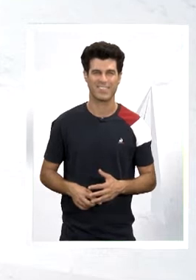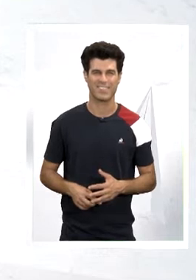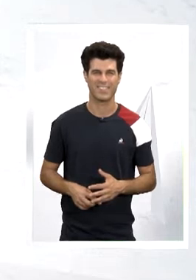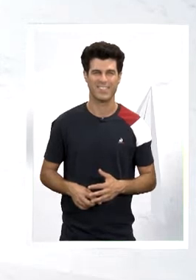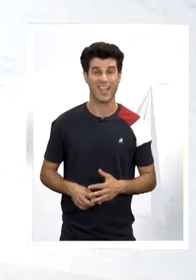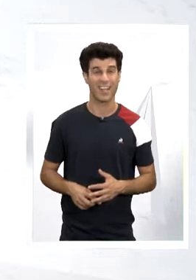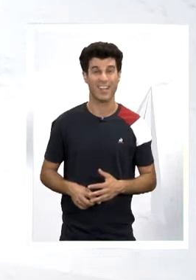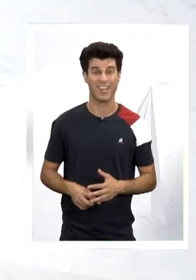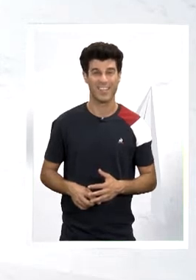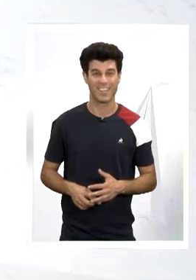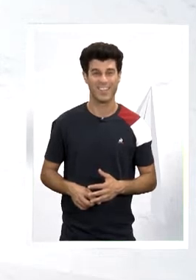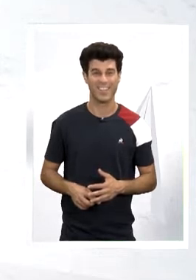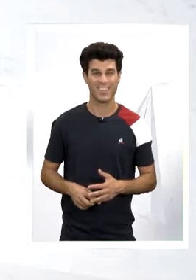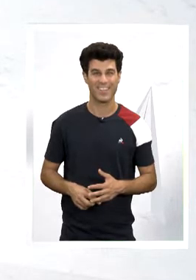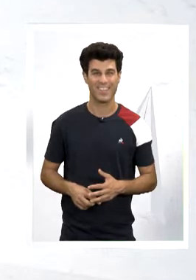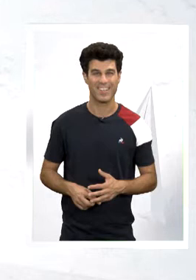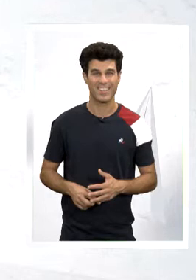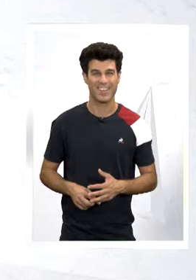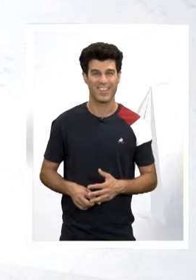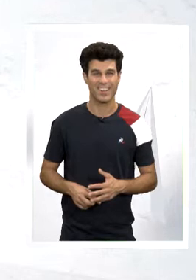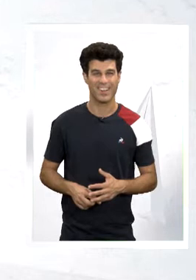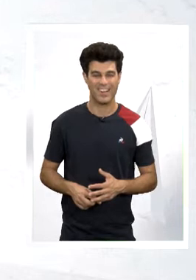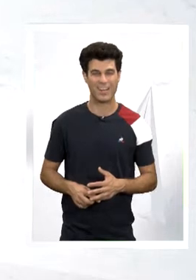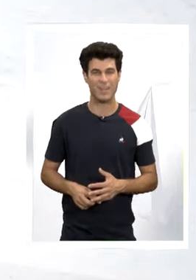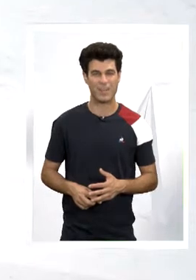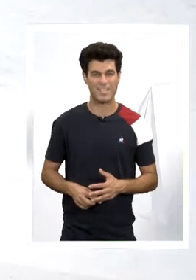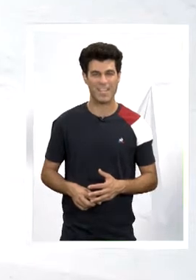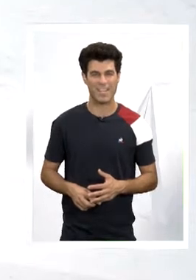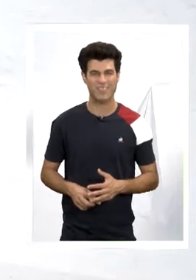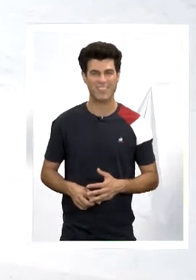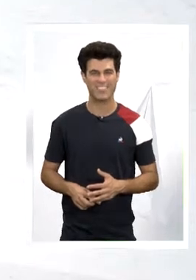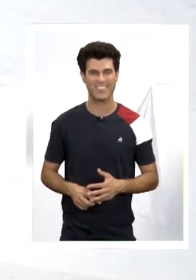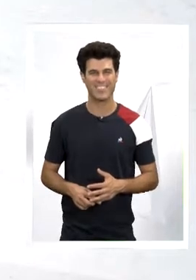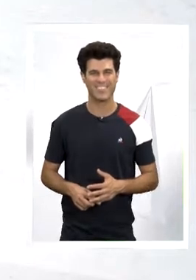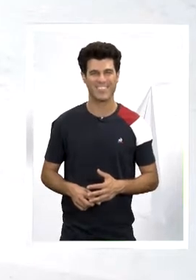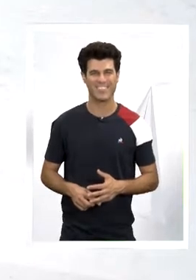כל דבר ששיר עושה, גם אנחנו כאן... גם אתם מציירים?